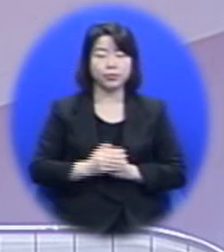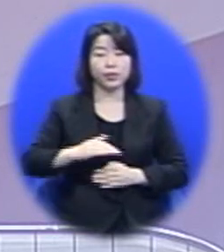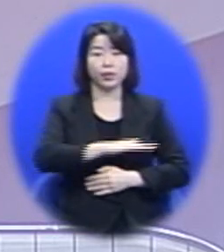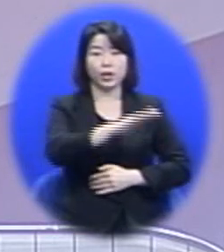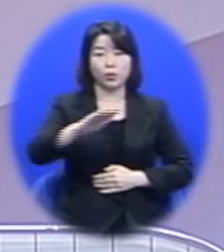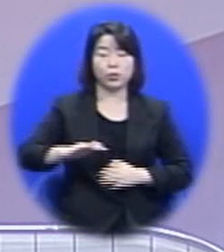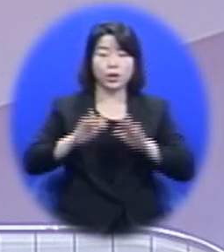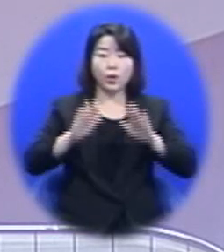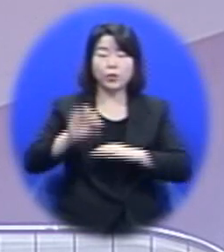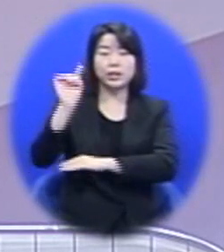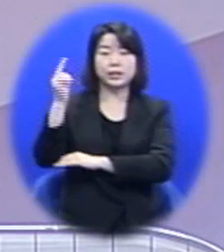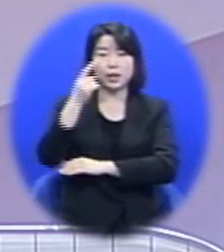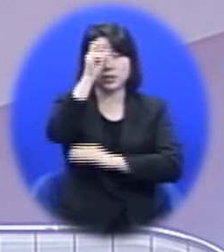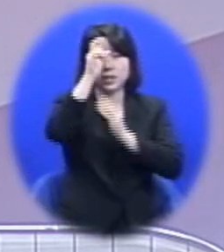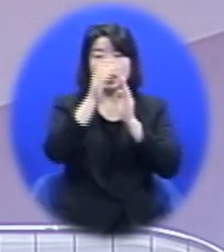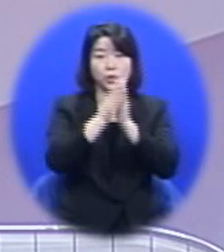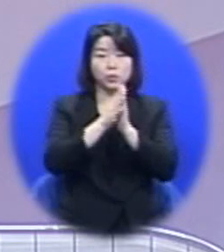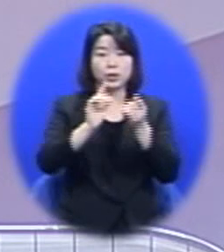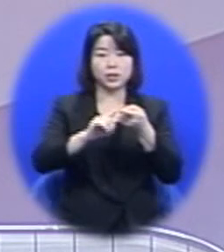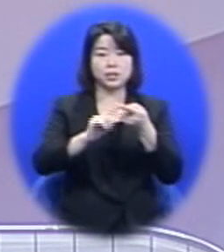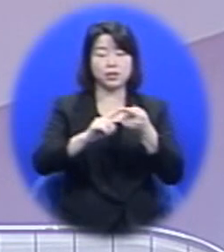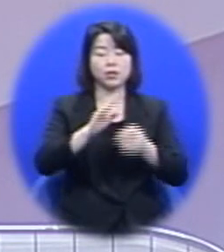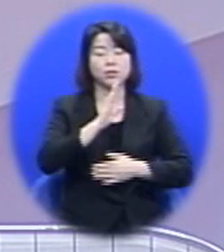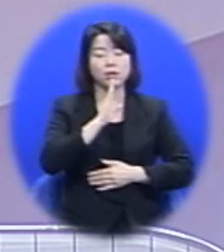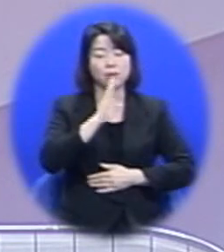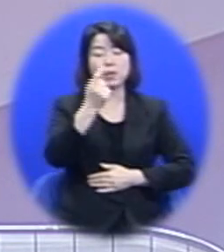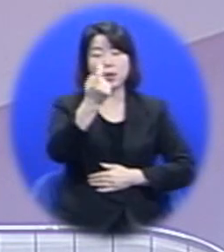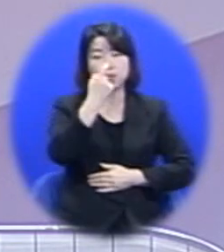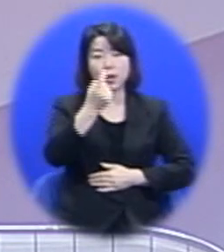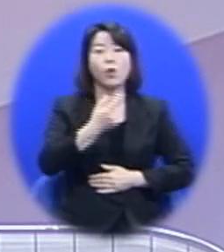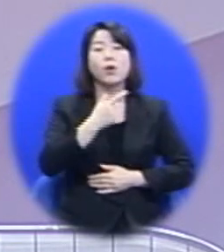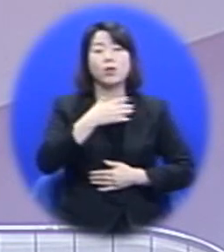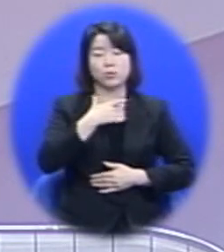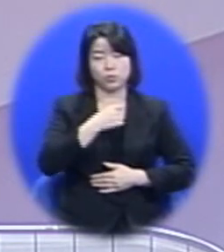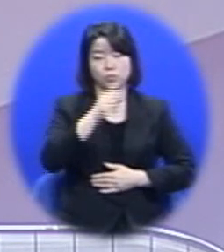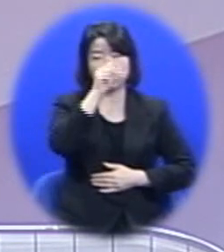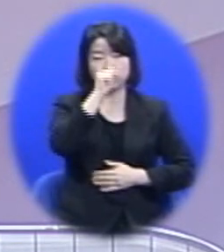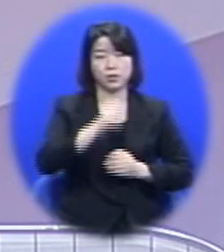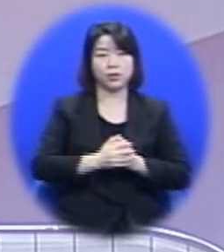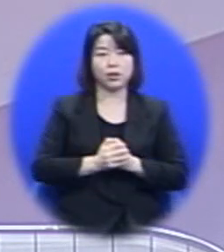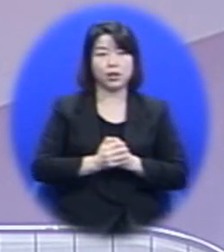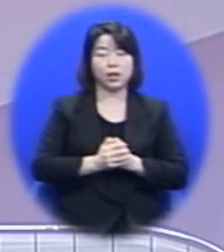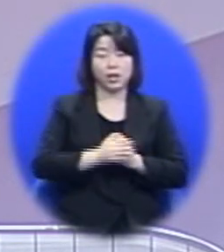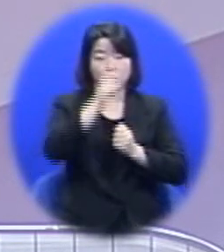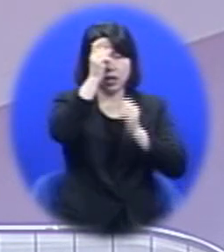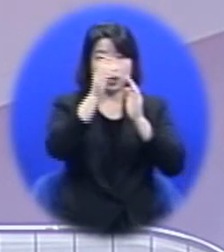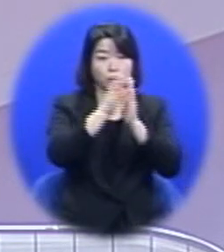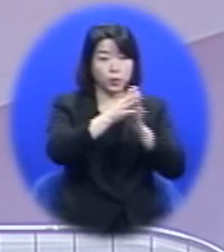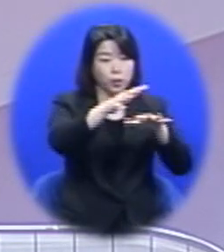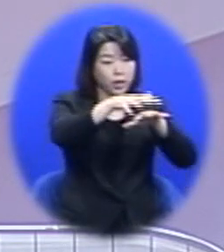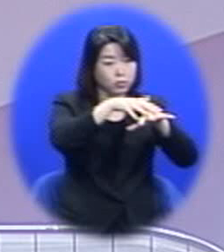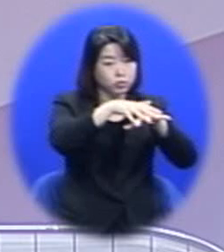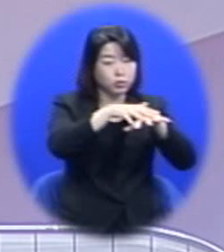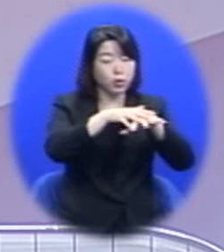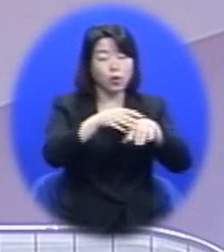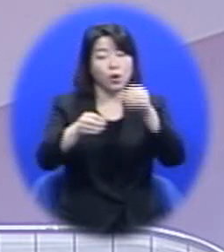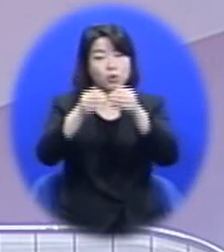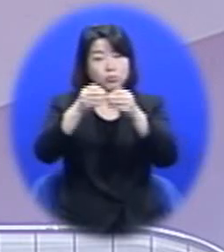우리가 오늘 다윗의 기도를 정말 배웠으면 좋겠습니다. 뭐 기도의 구조라든지 문장 표현이